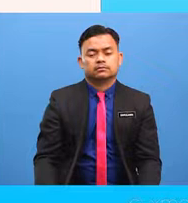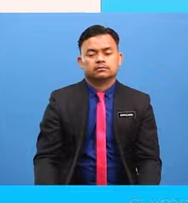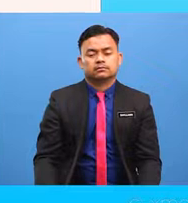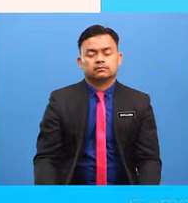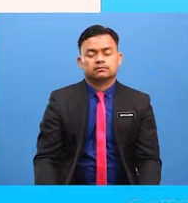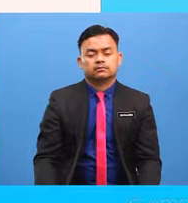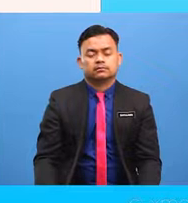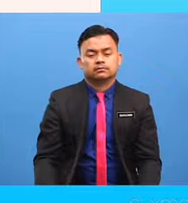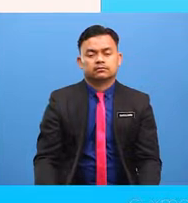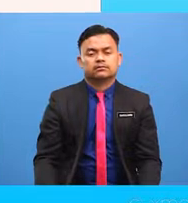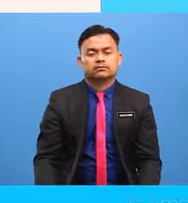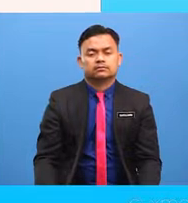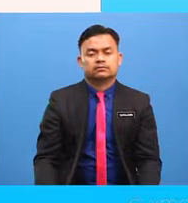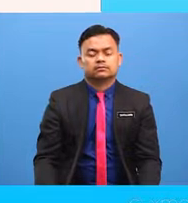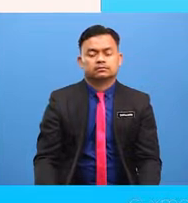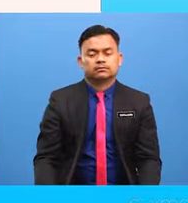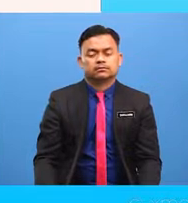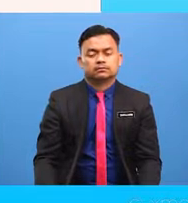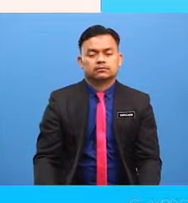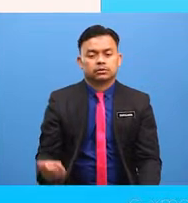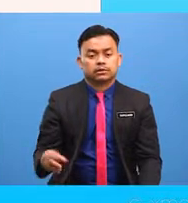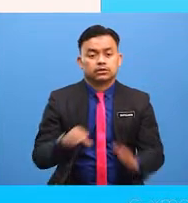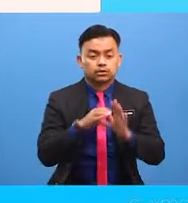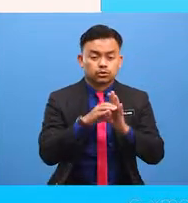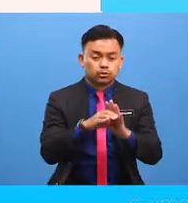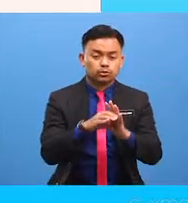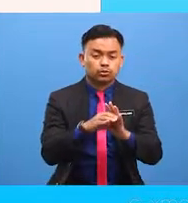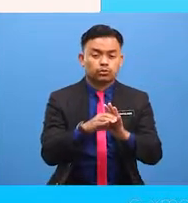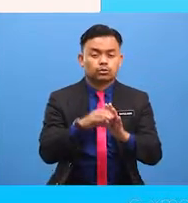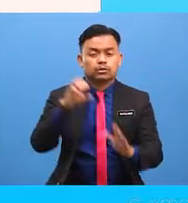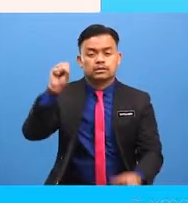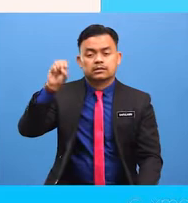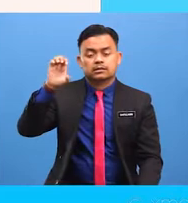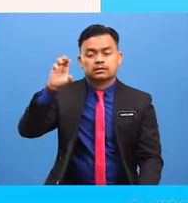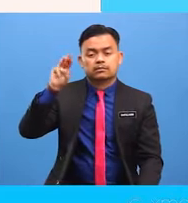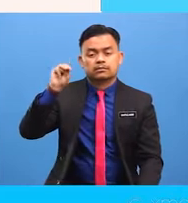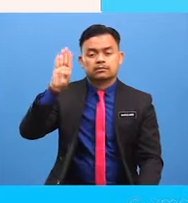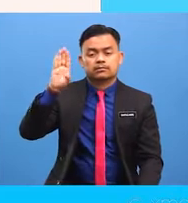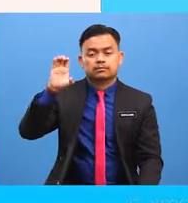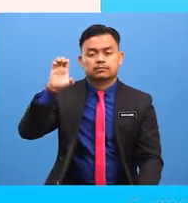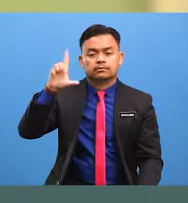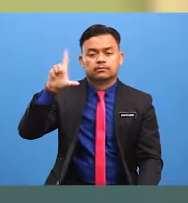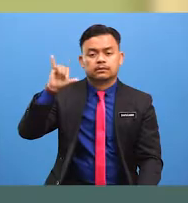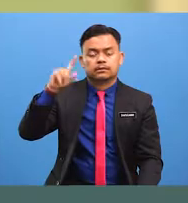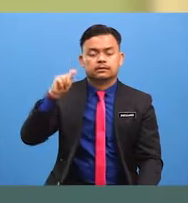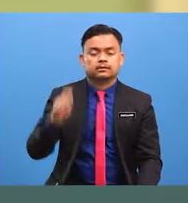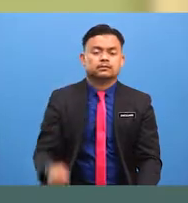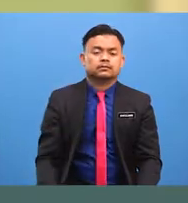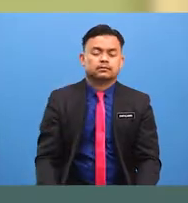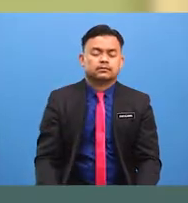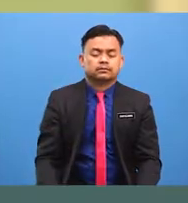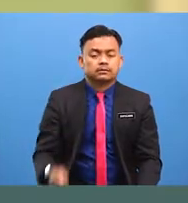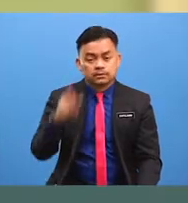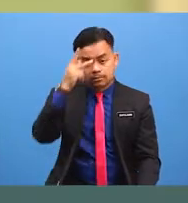gejala bagi sembelit di mana tinja seseorang itu telah mengeras. Sebab